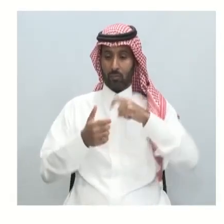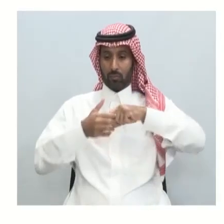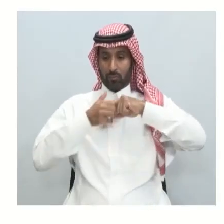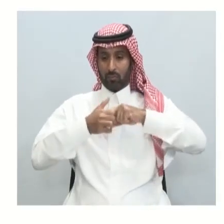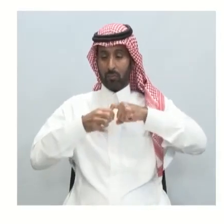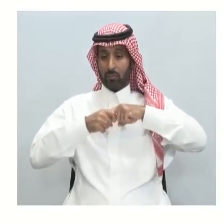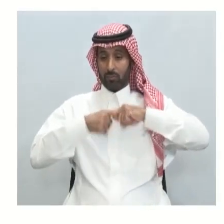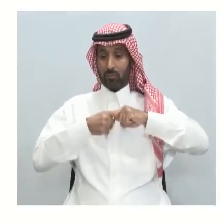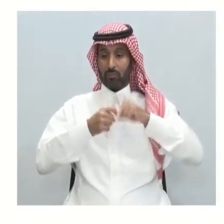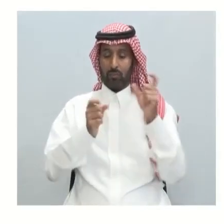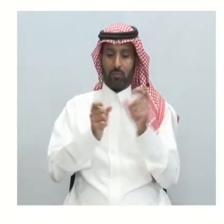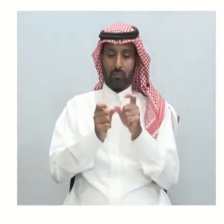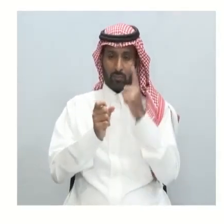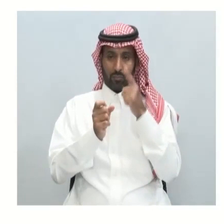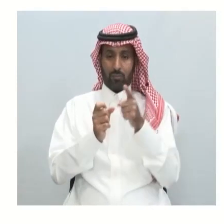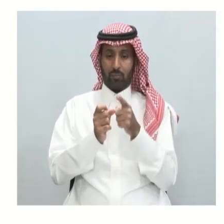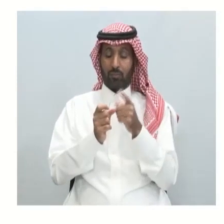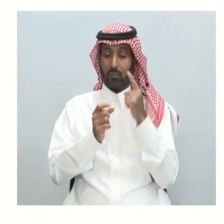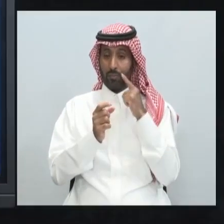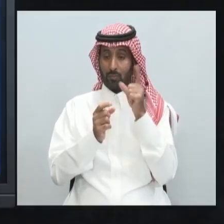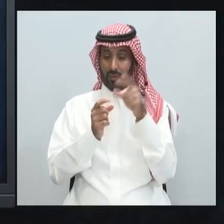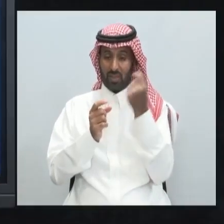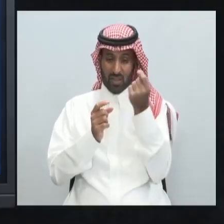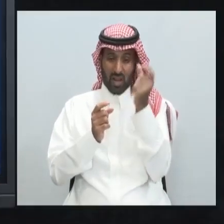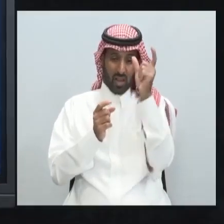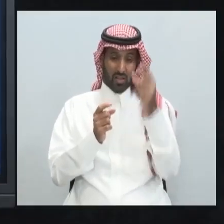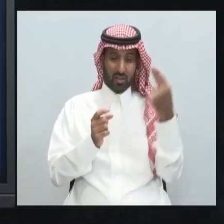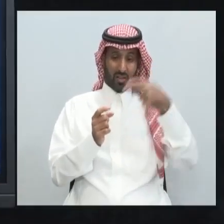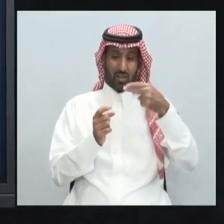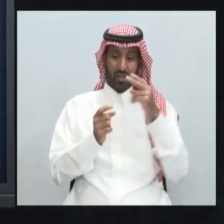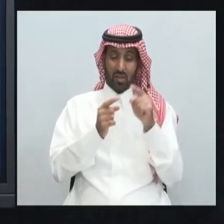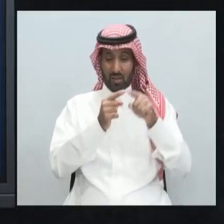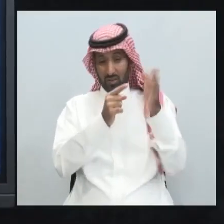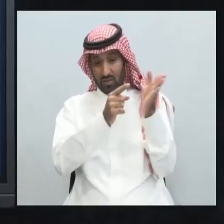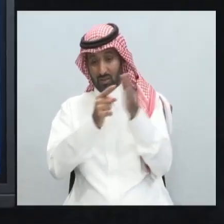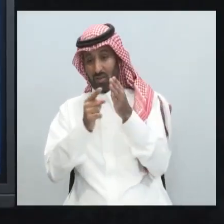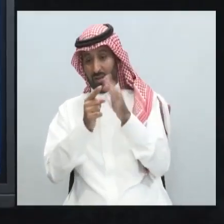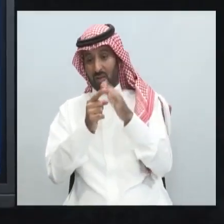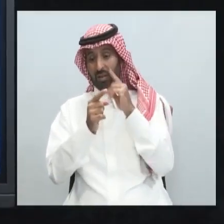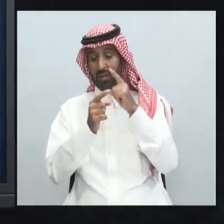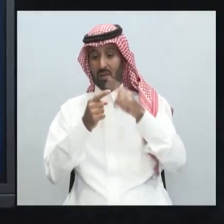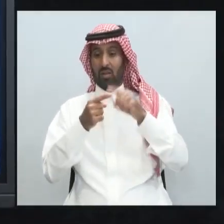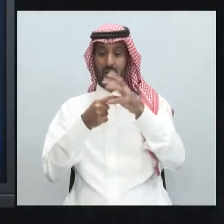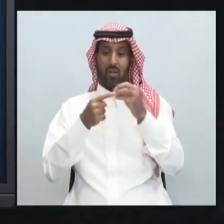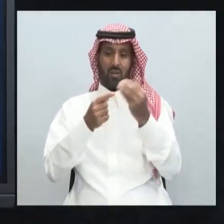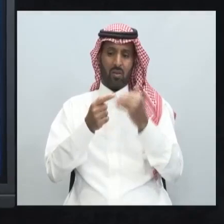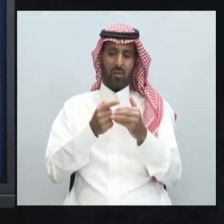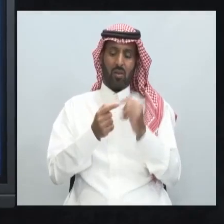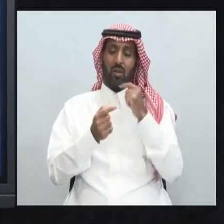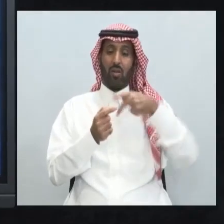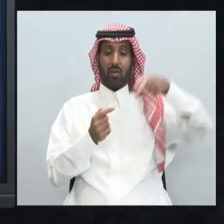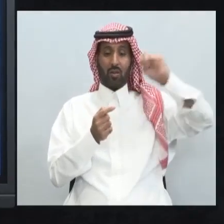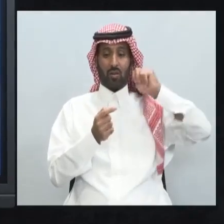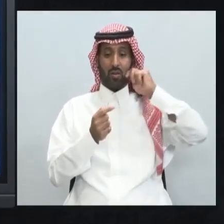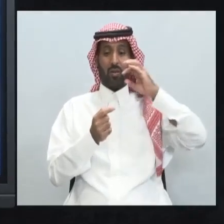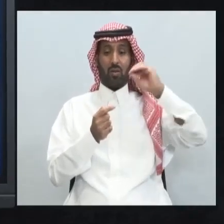اقوى الروابط لاحظ معي ستكون بين ذره هيدروجين تقع عند نهايه احد الاقطاب وذره نيترو